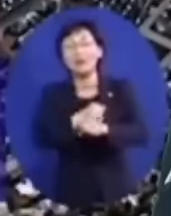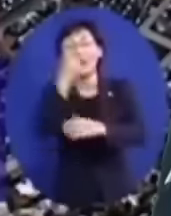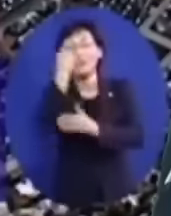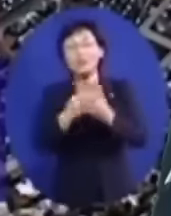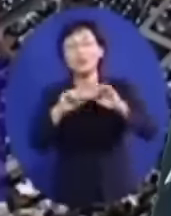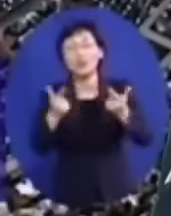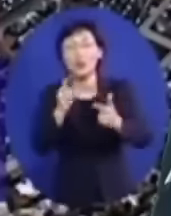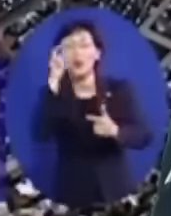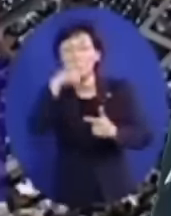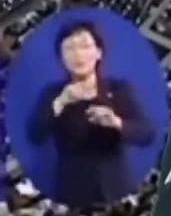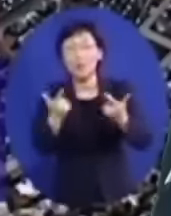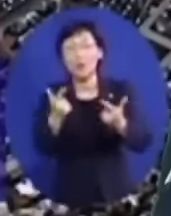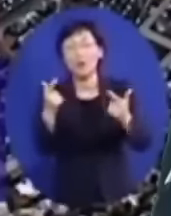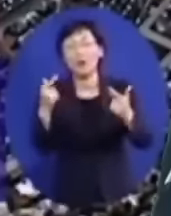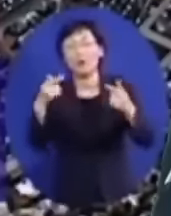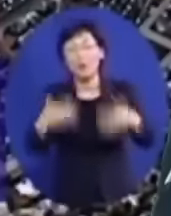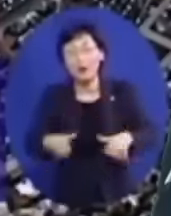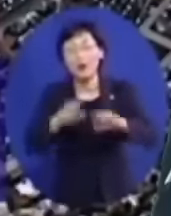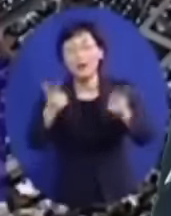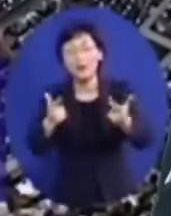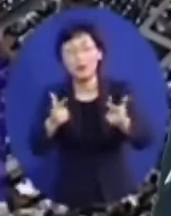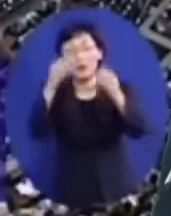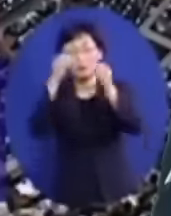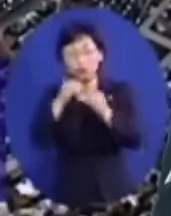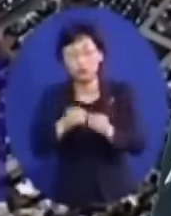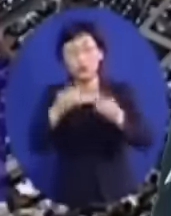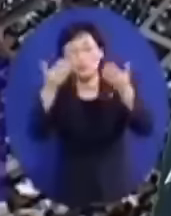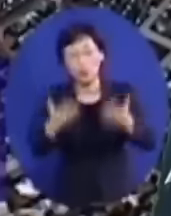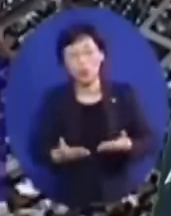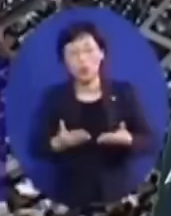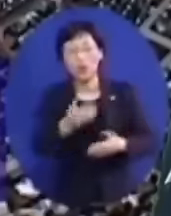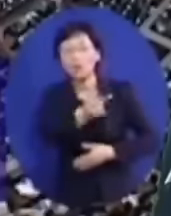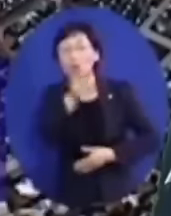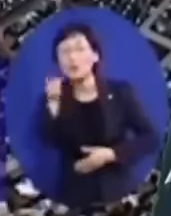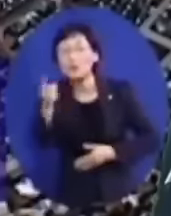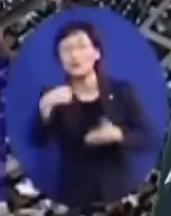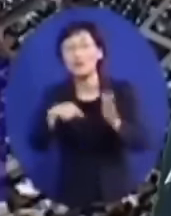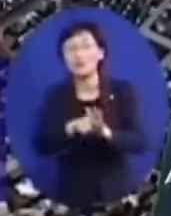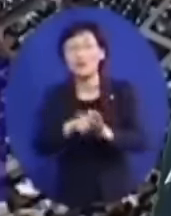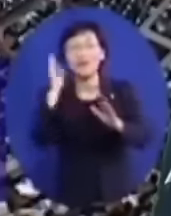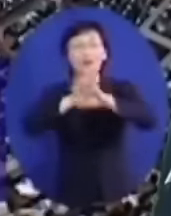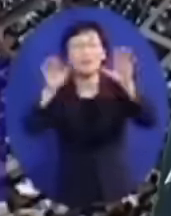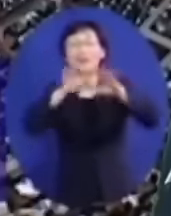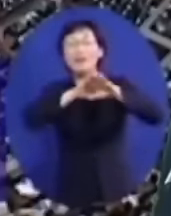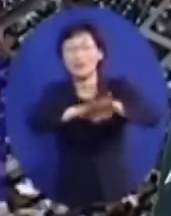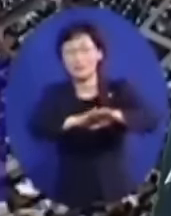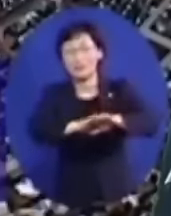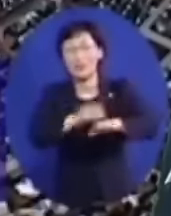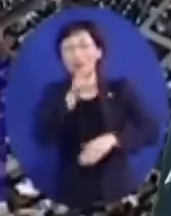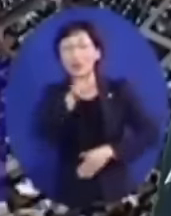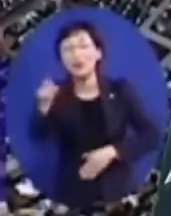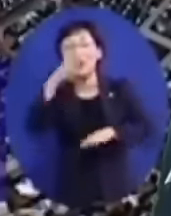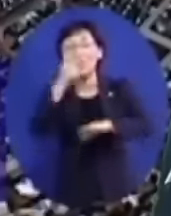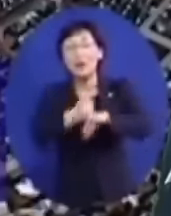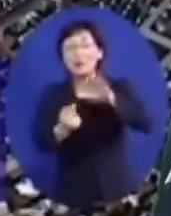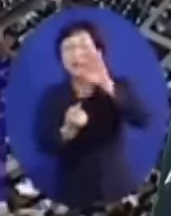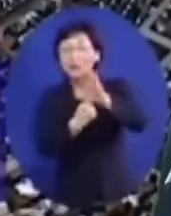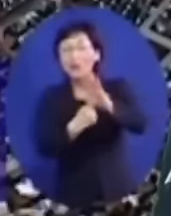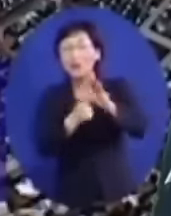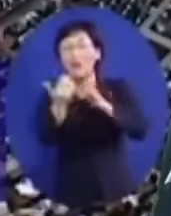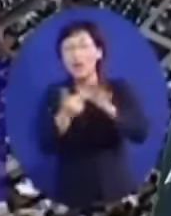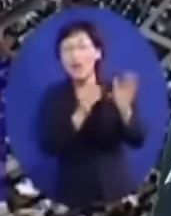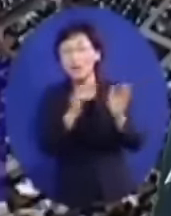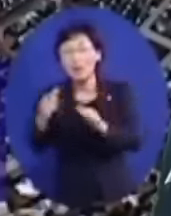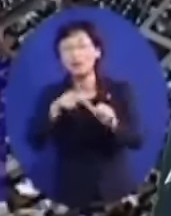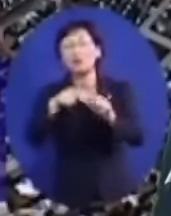않고 더럽지 않고 쇠하지 아니하는 유업을 잊게 하시나니 곧 너희를 위하여 하늘에 간직하신 것이라. 너희는 말세에 나타내기로 예비하신